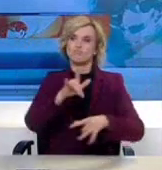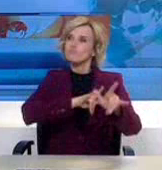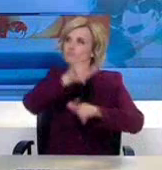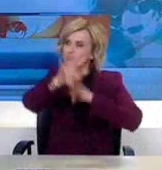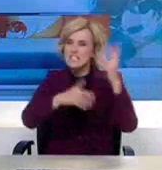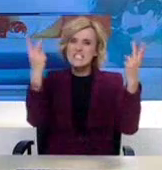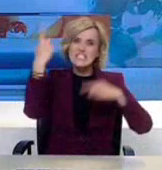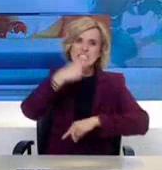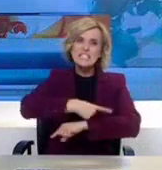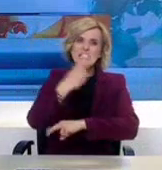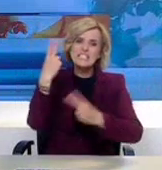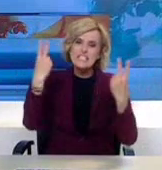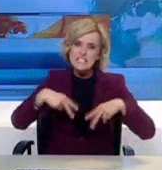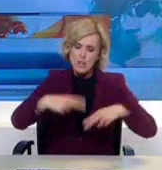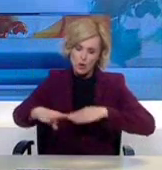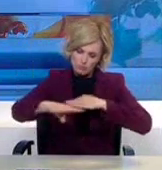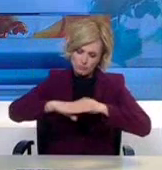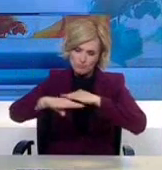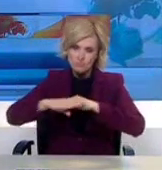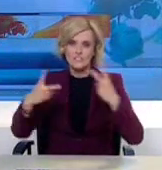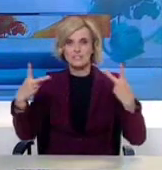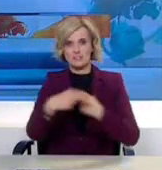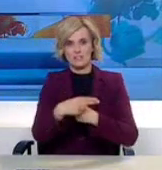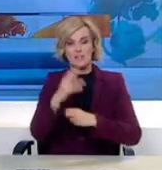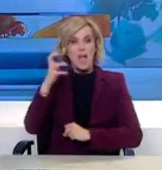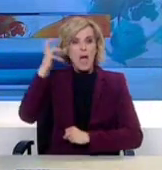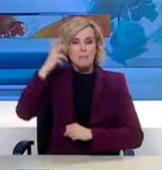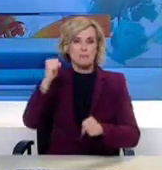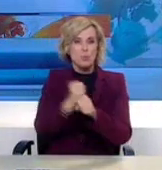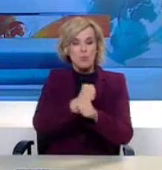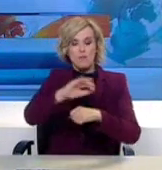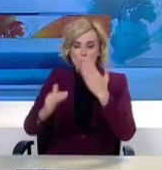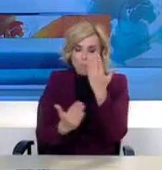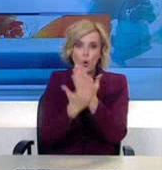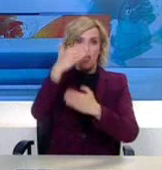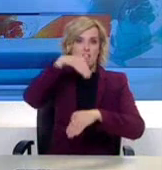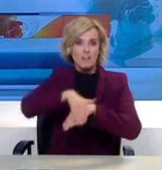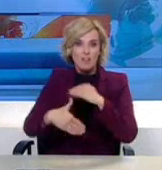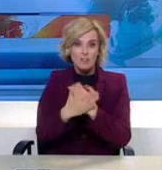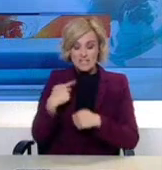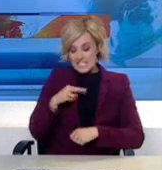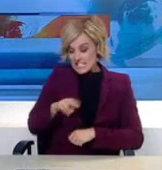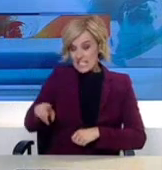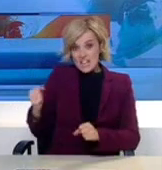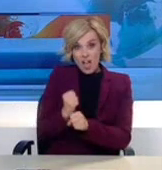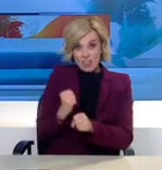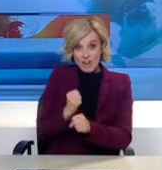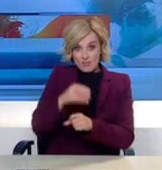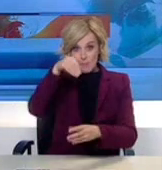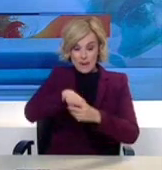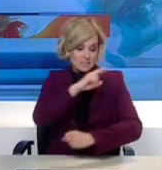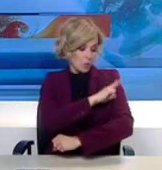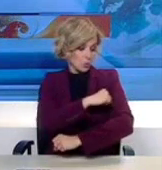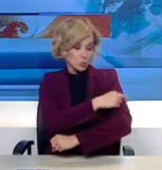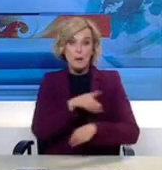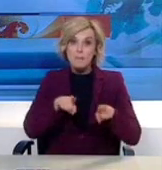πολλή δυσκολία συνεχίζουμε στην πατρίδα μας, επιστήμονες που έχουν ξεπεράσει τους εαυτούς τους, οι συνάδελφοί μου στον Εθνικό Οργανισμό Δημόσιας Υγείας, σε συνεργασία